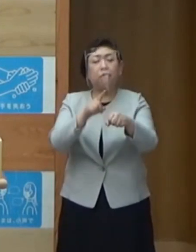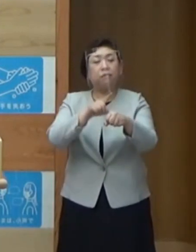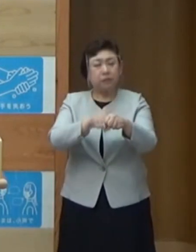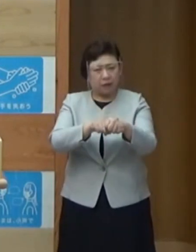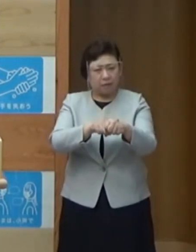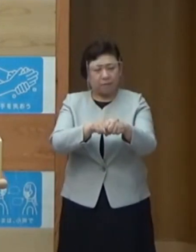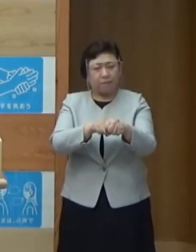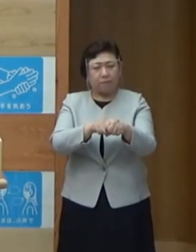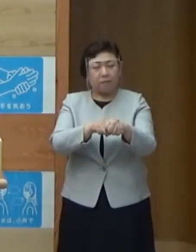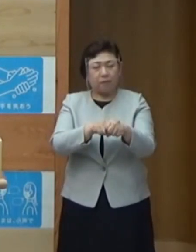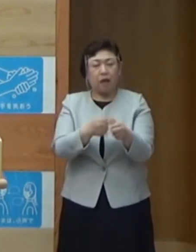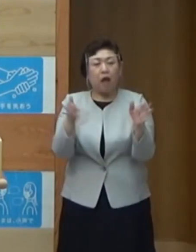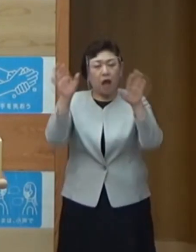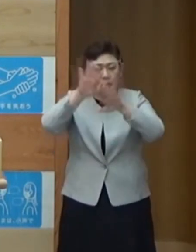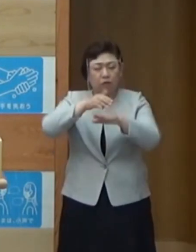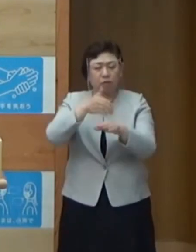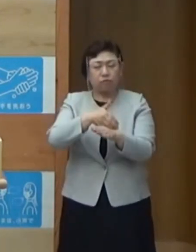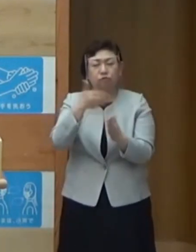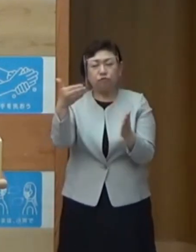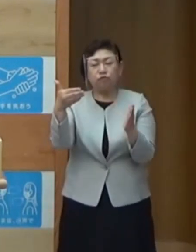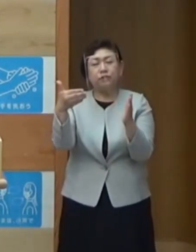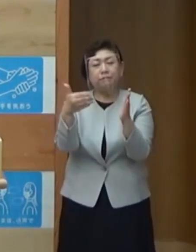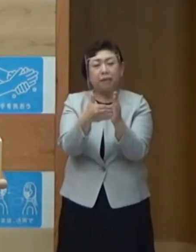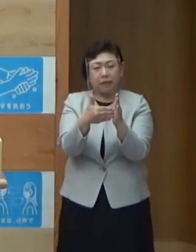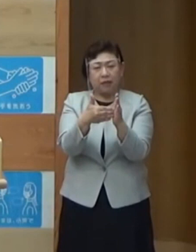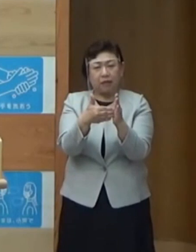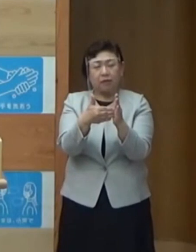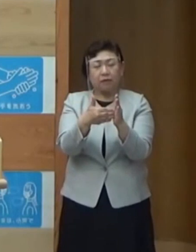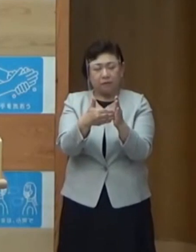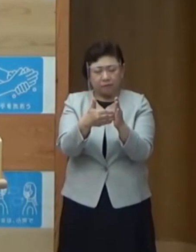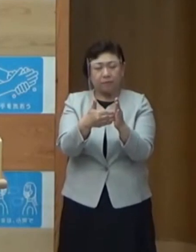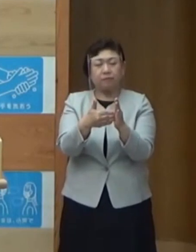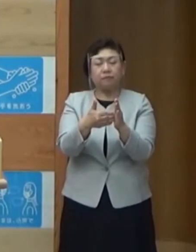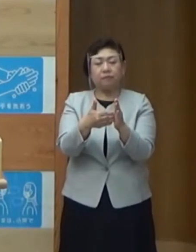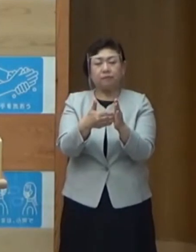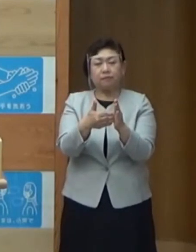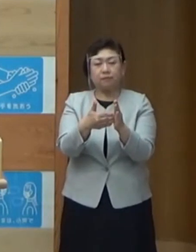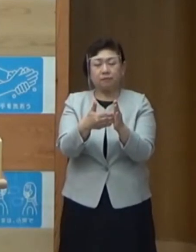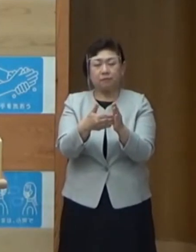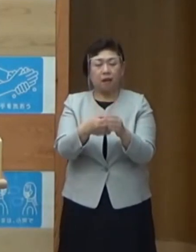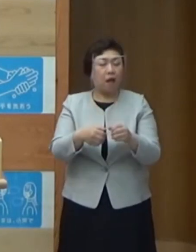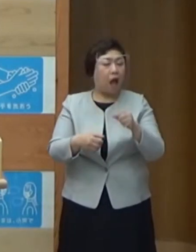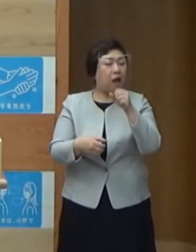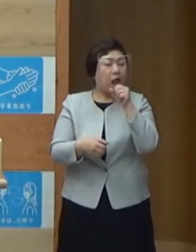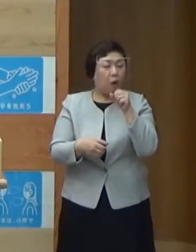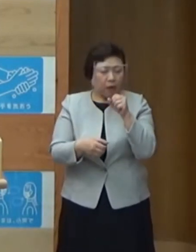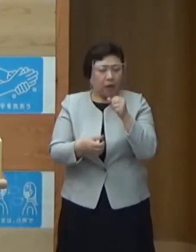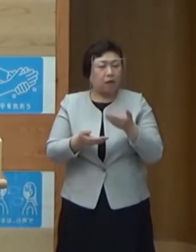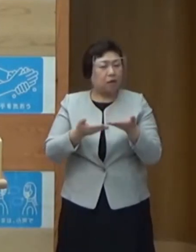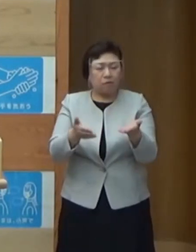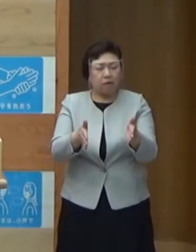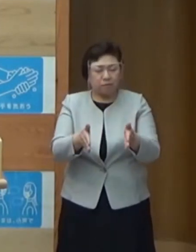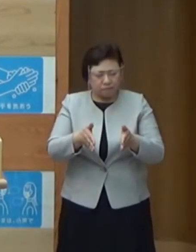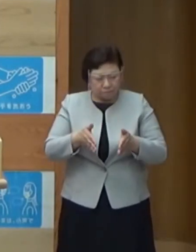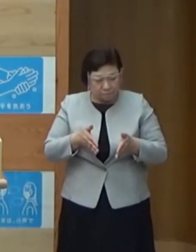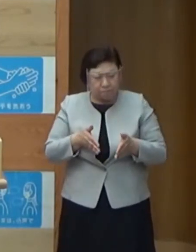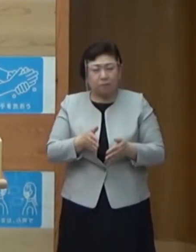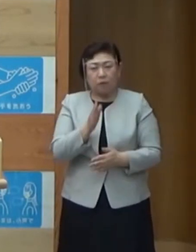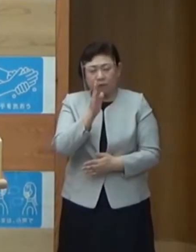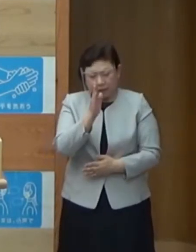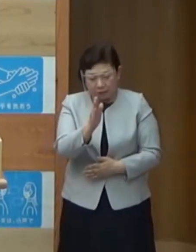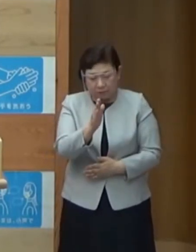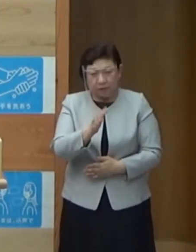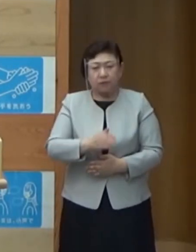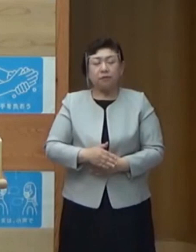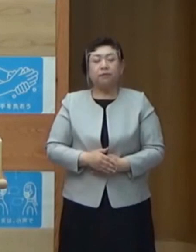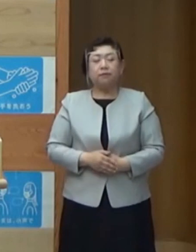については夜9時までとさせていただき、カラオケの提供も控えていただくようお願い申